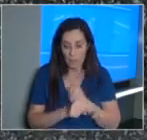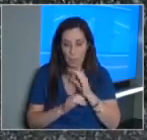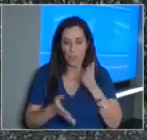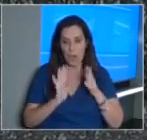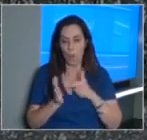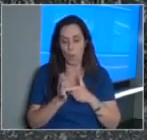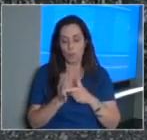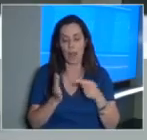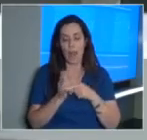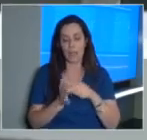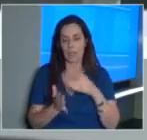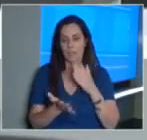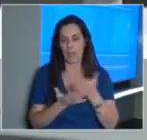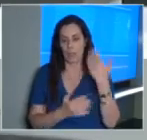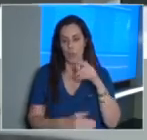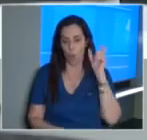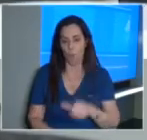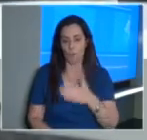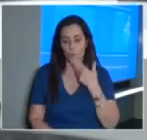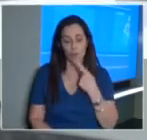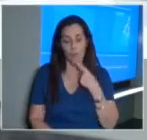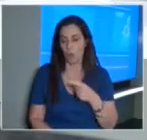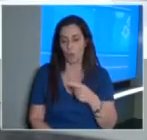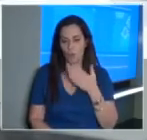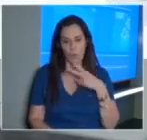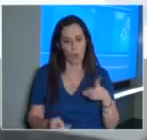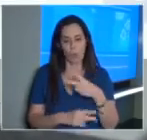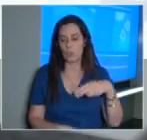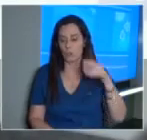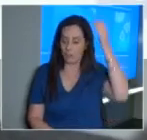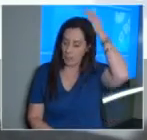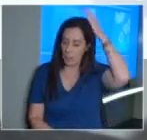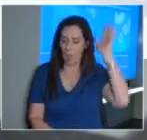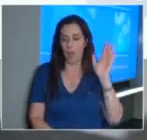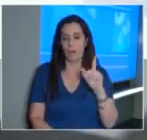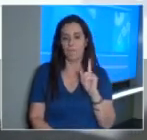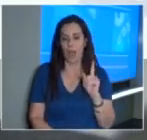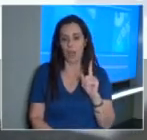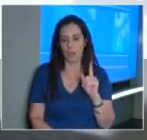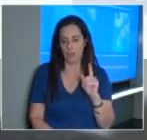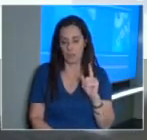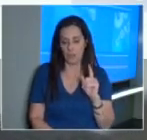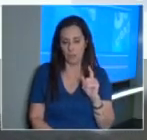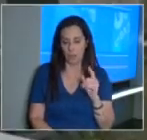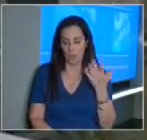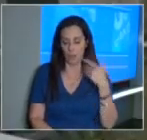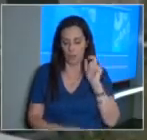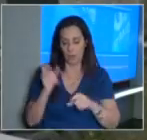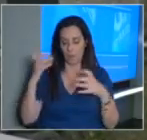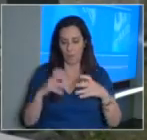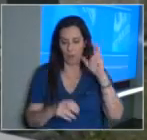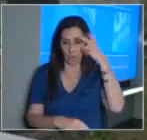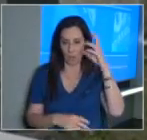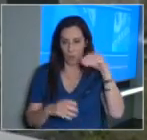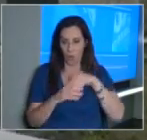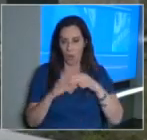אלימות. על הרקע הזה כבר היה גורם יהודי בעבר שאמר שיהודים לא יכולים להסתובב עם כיפה, ואז כמה גורמים בחברה